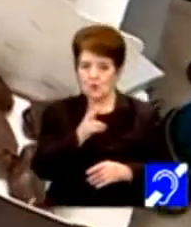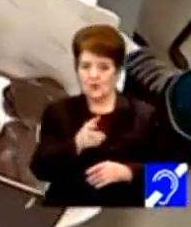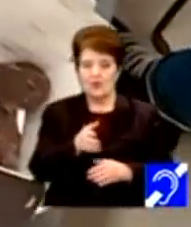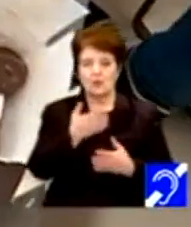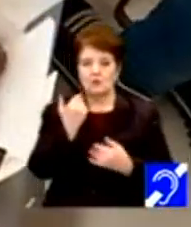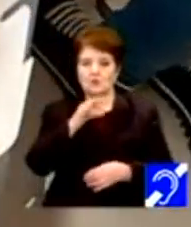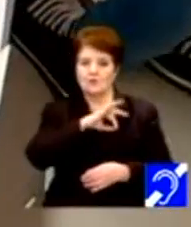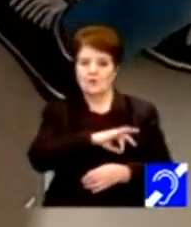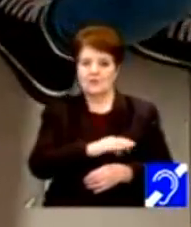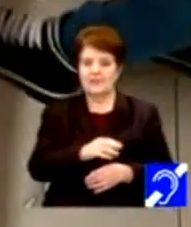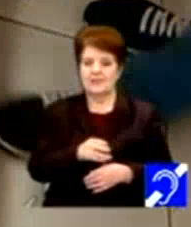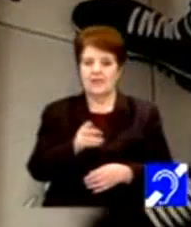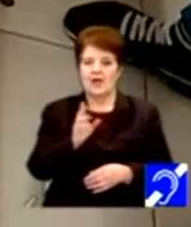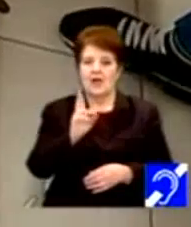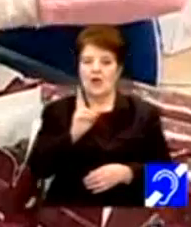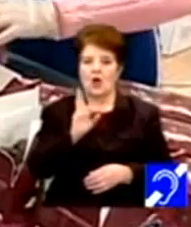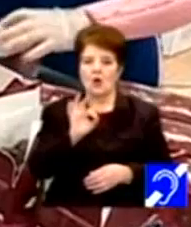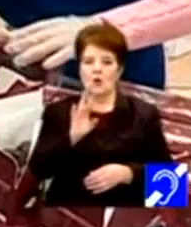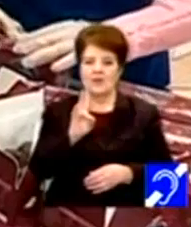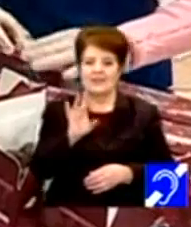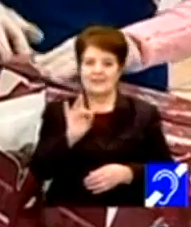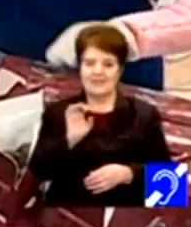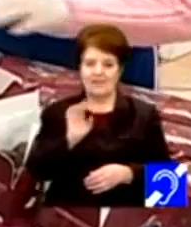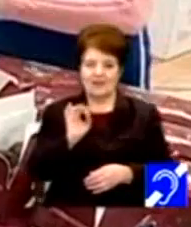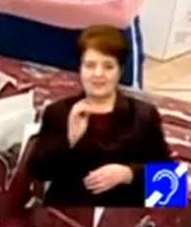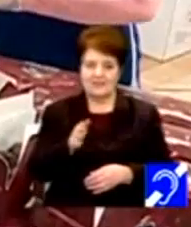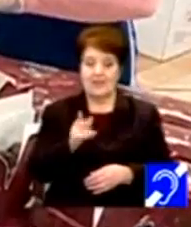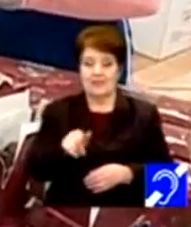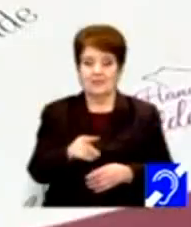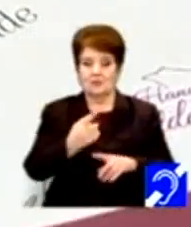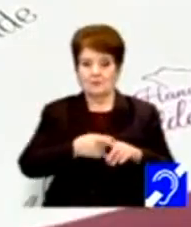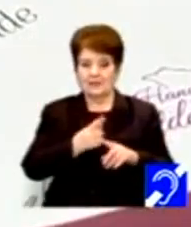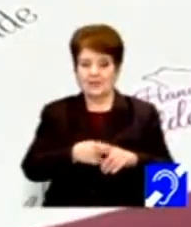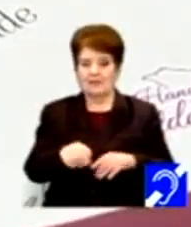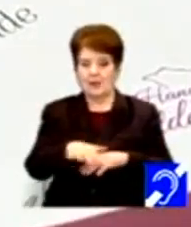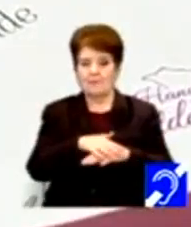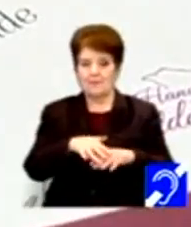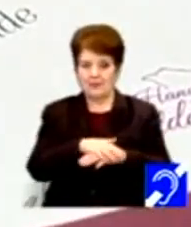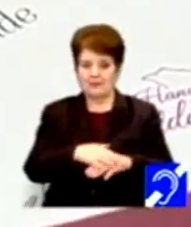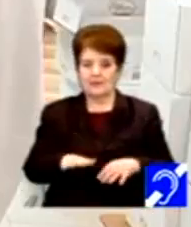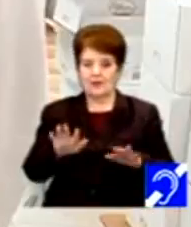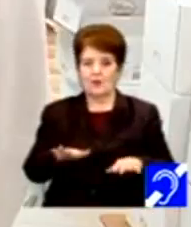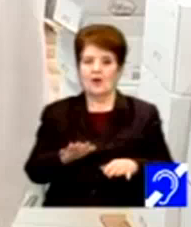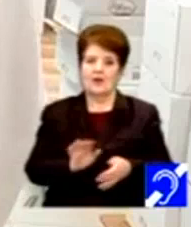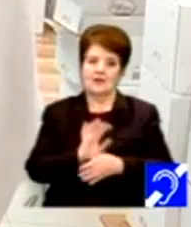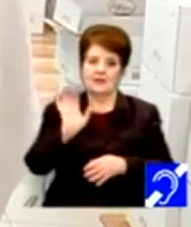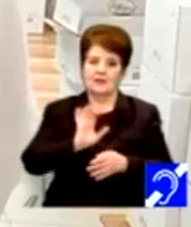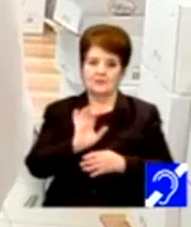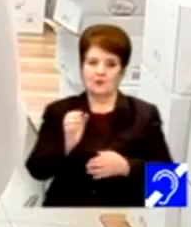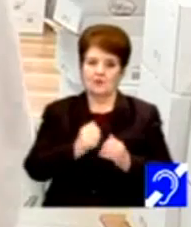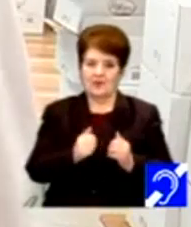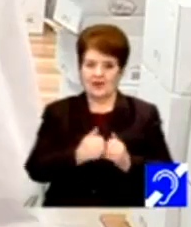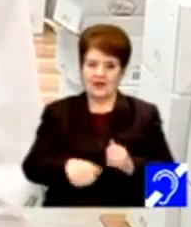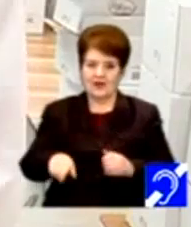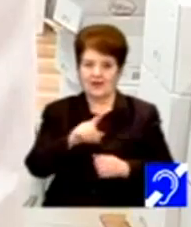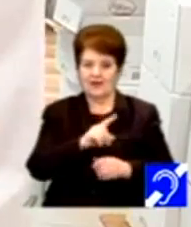sunt folosiți conservanți. Și dacă jumătate din producție se vinde pe piața locală, restul merge la export. Fiecare din noi